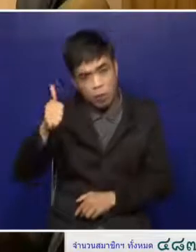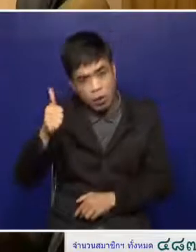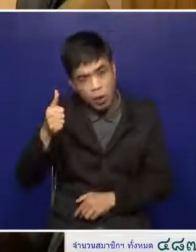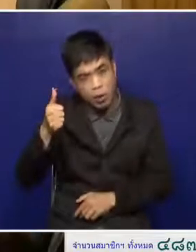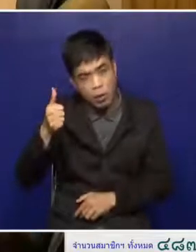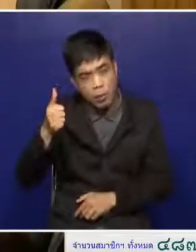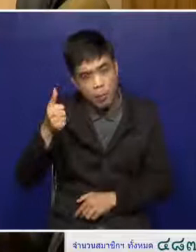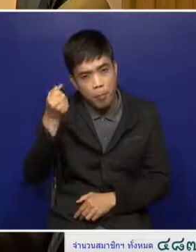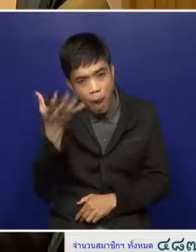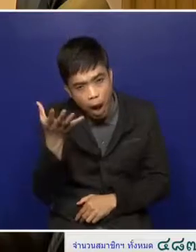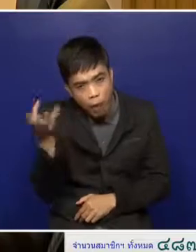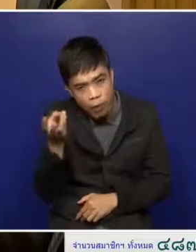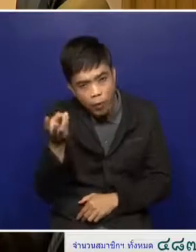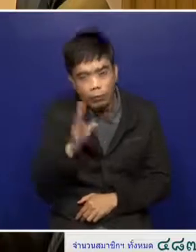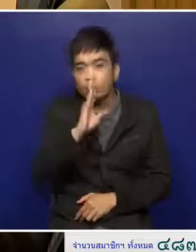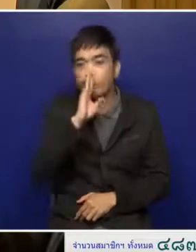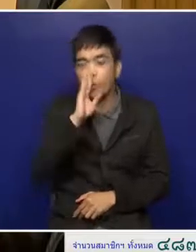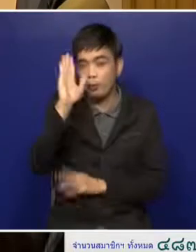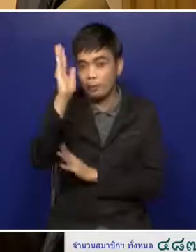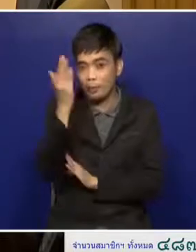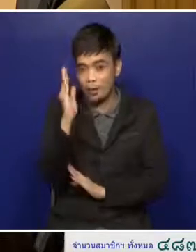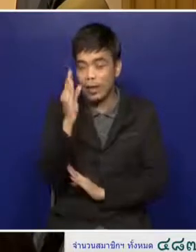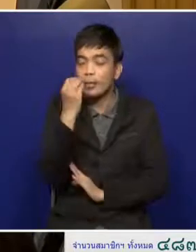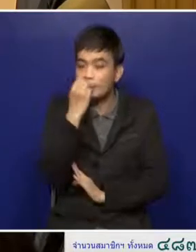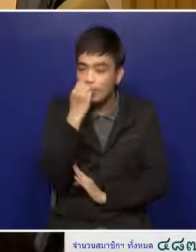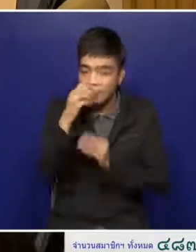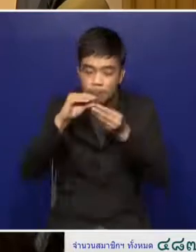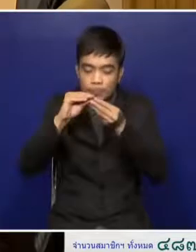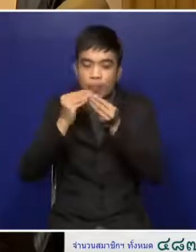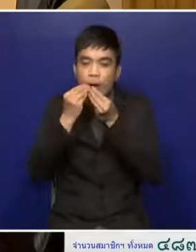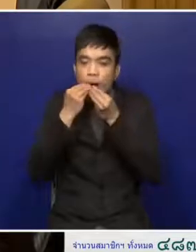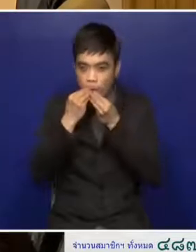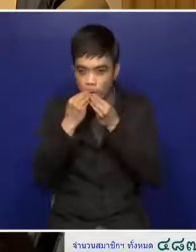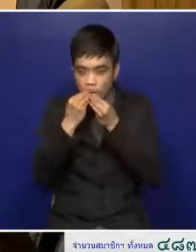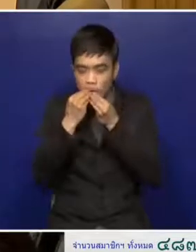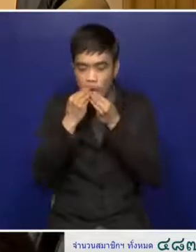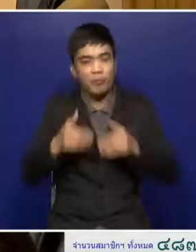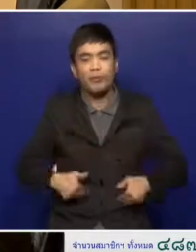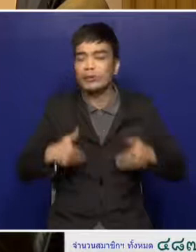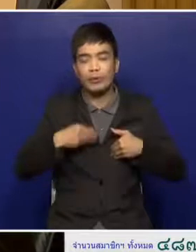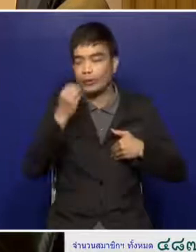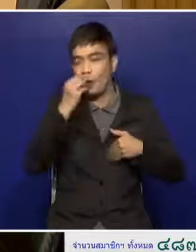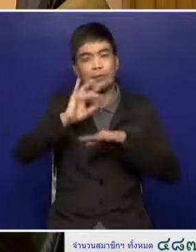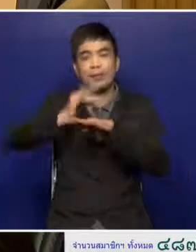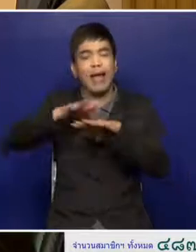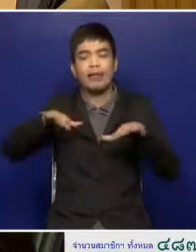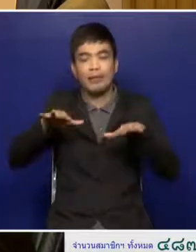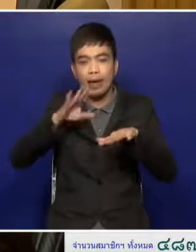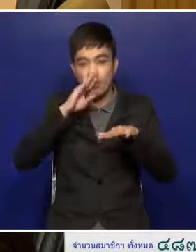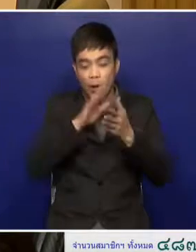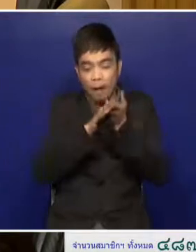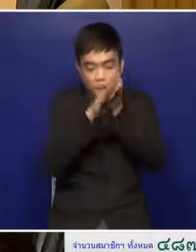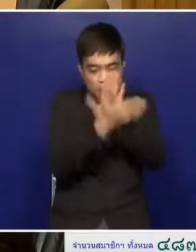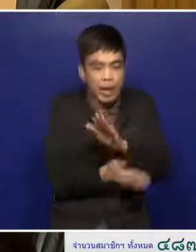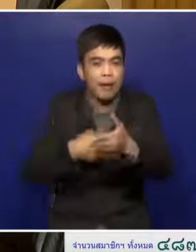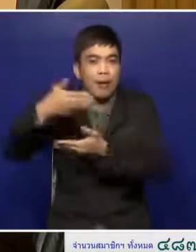ลูกสำหรับเสพหรือสำหรับกินในวิถีของชาวบ้านแล้วและจะแปลเป็นพืชเศรษฐกิจ